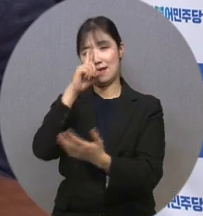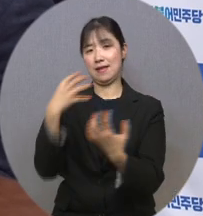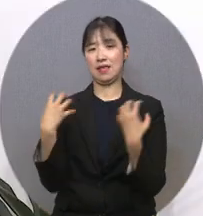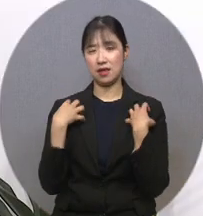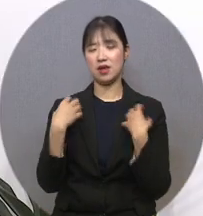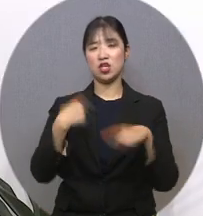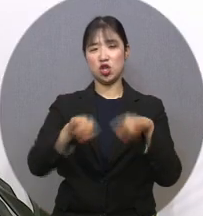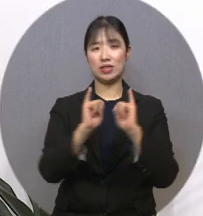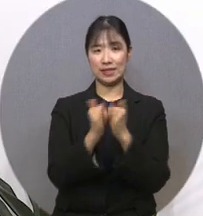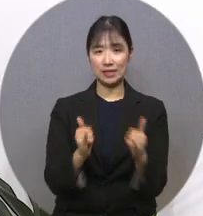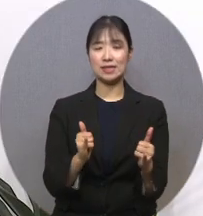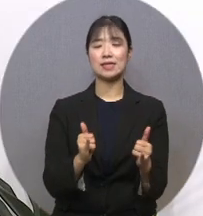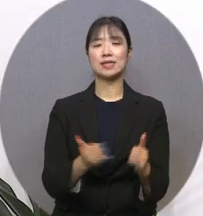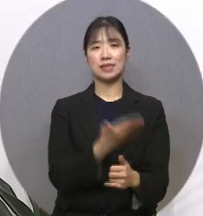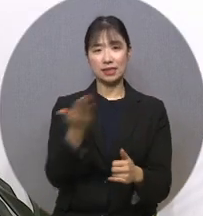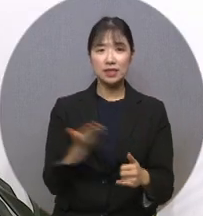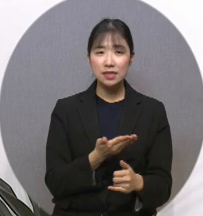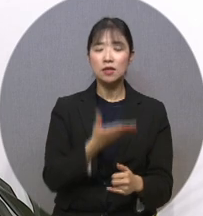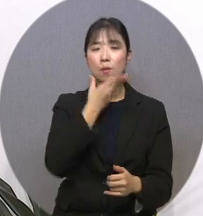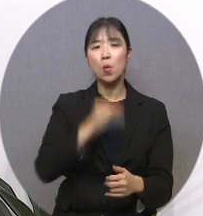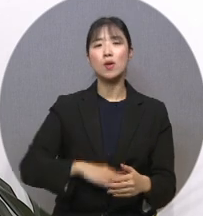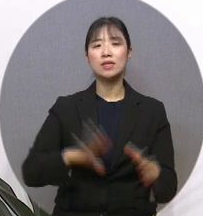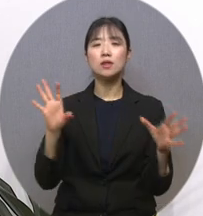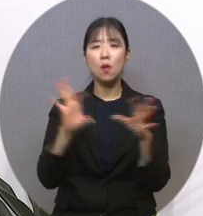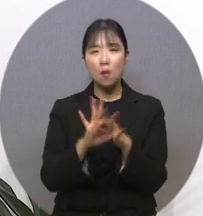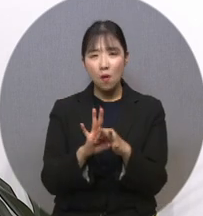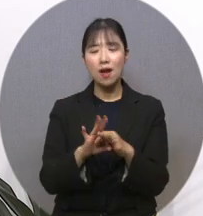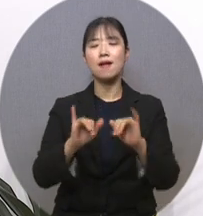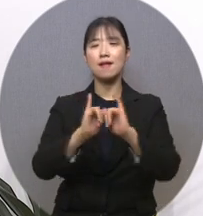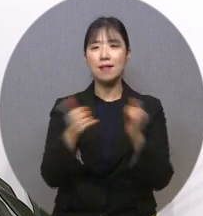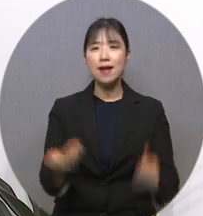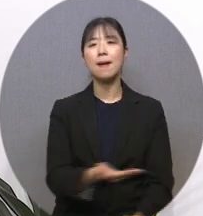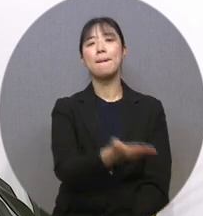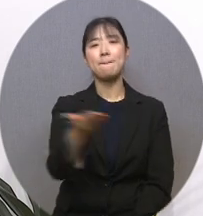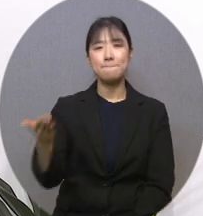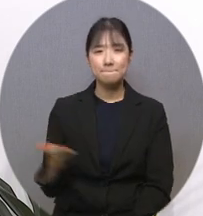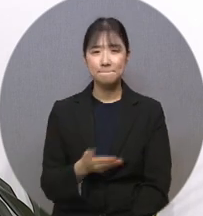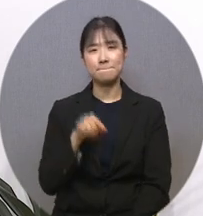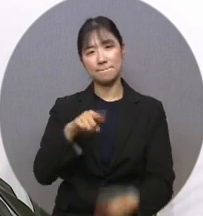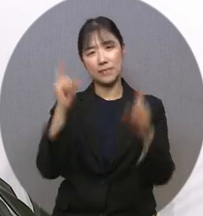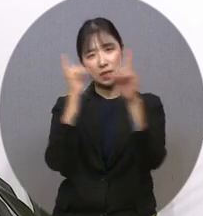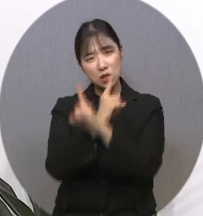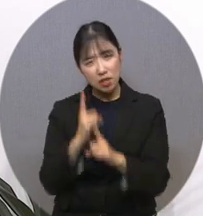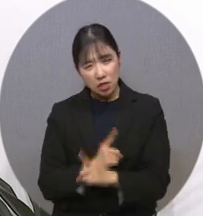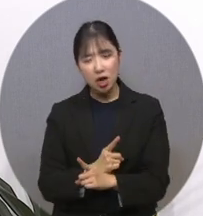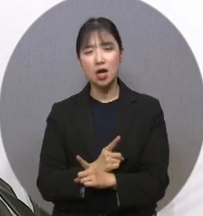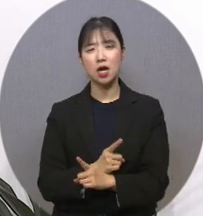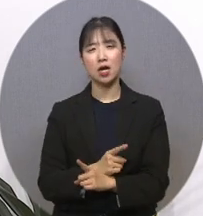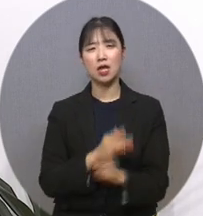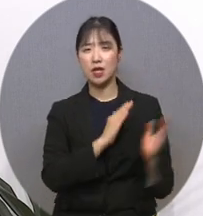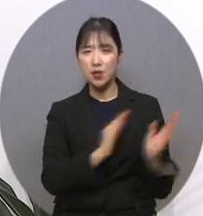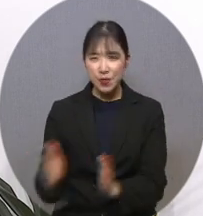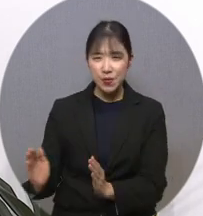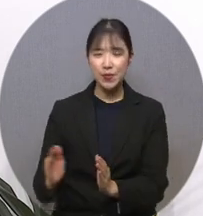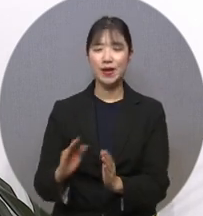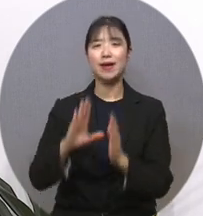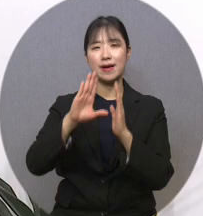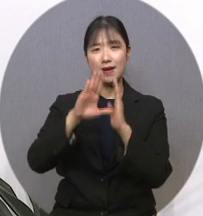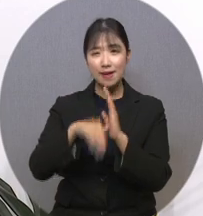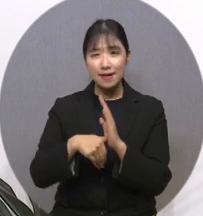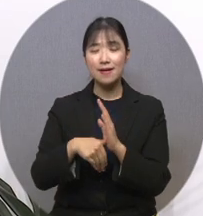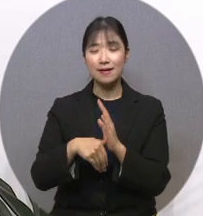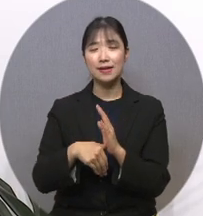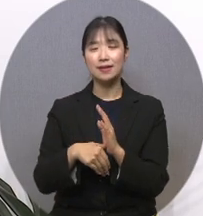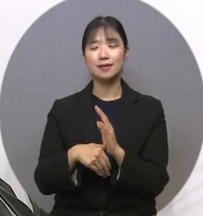정치인들이 그 복지와 관련된 이해당사자들이 구조조정 또는 전달체계의 재정비를